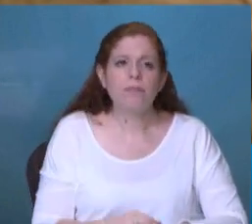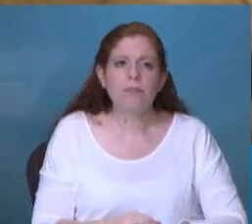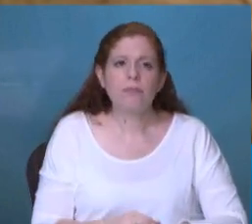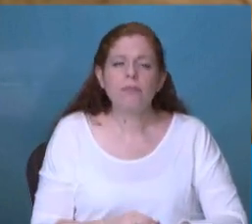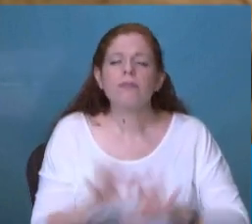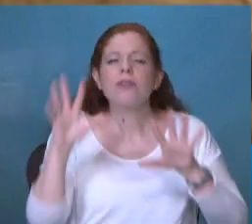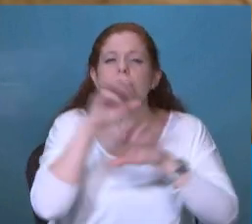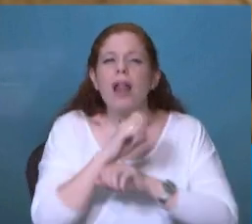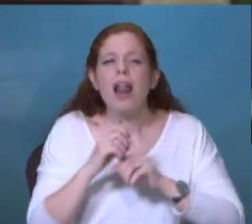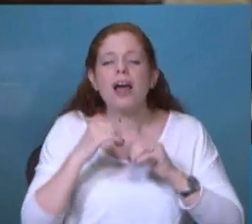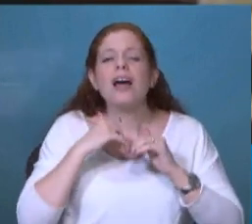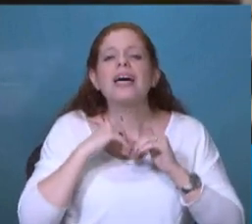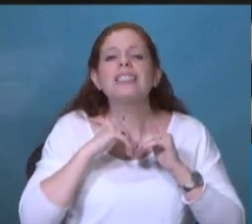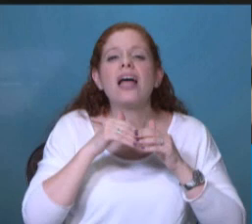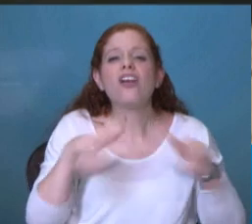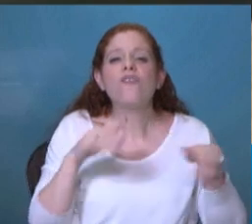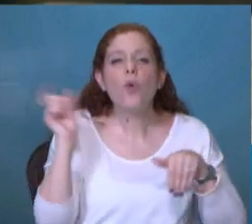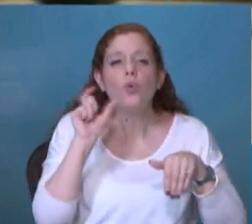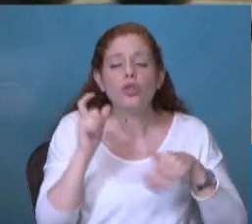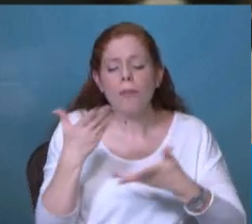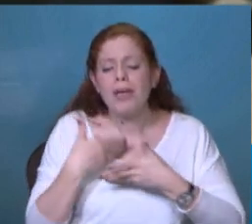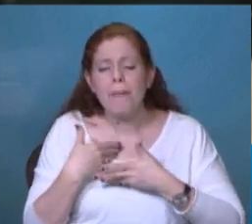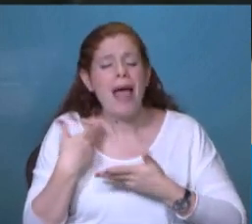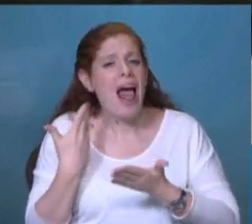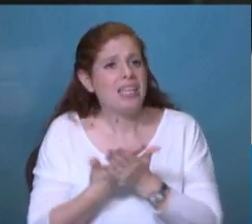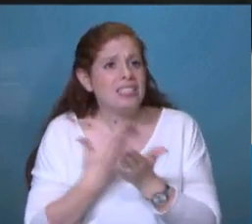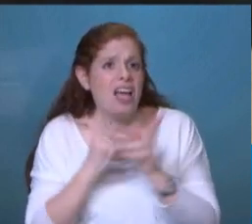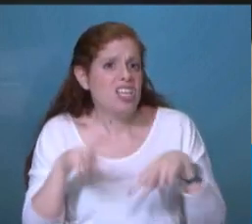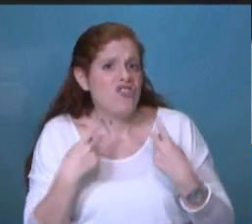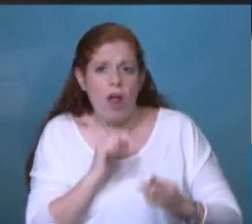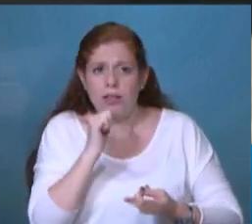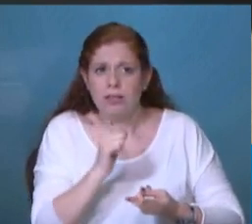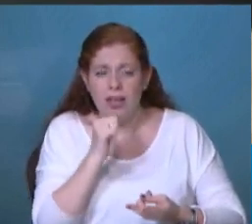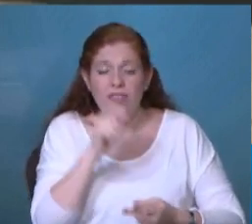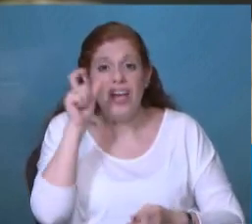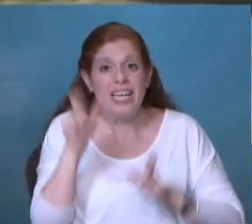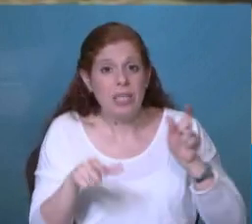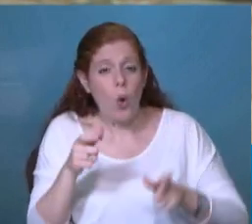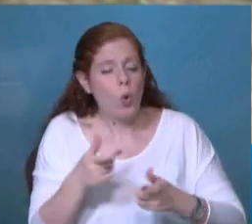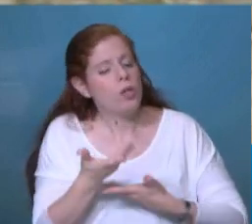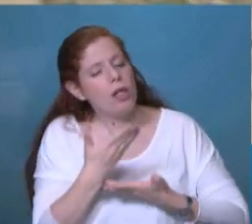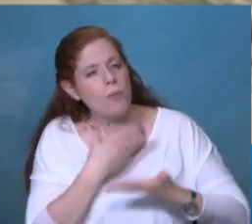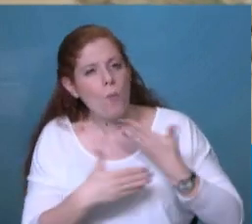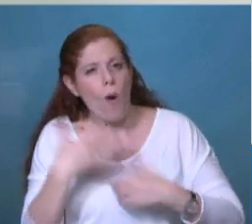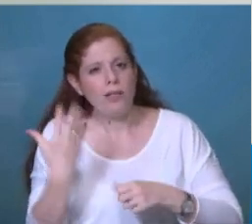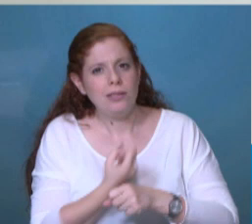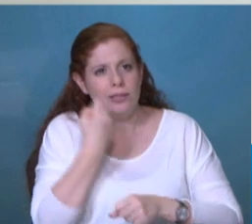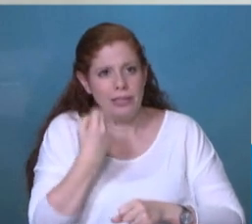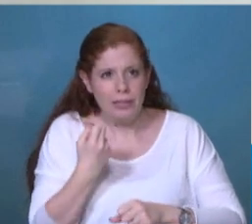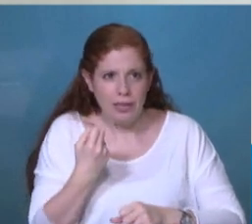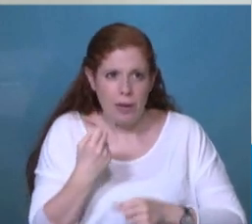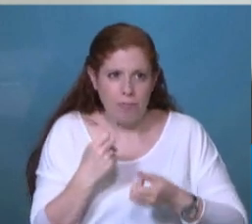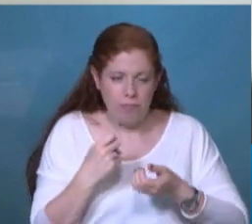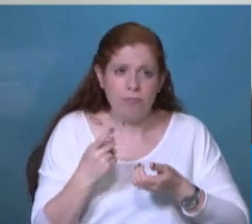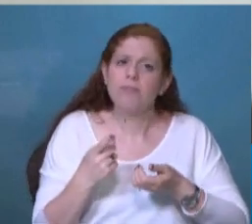הוא חצה את הגבול לטורקיה, שם קיבל הצעה שאי אפשר לסרב לה, אזרחות תמורת הישגים ספורטיביים. I can't be many time